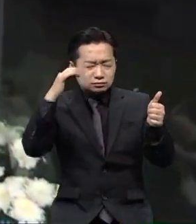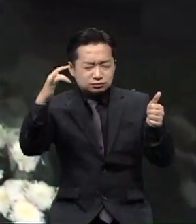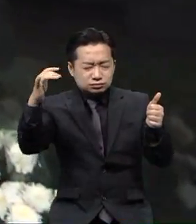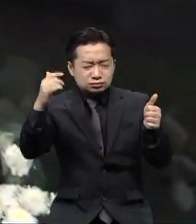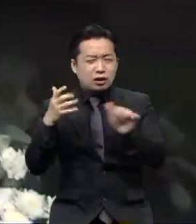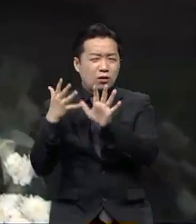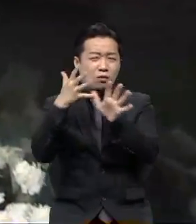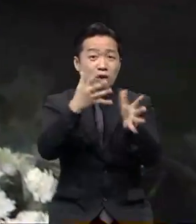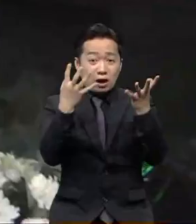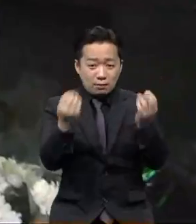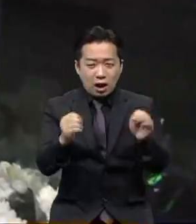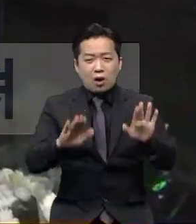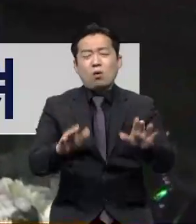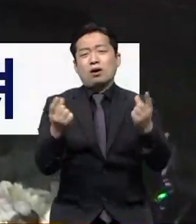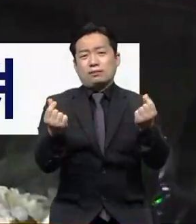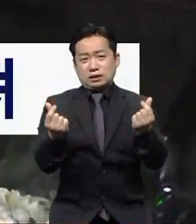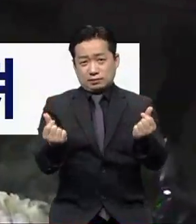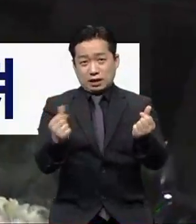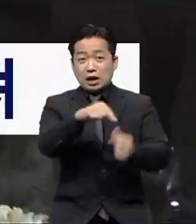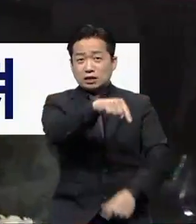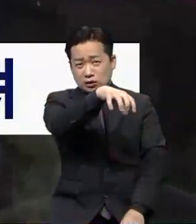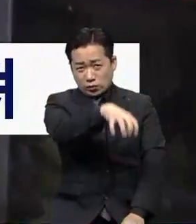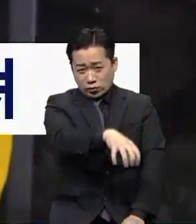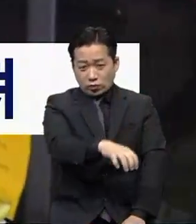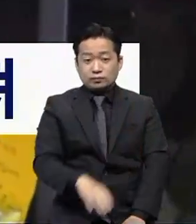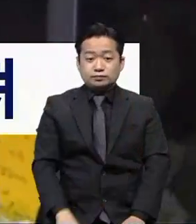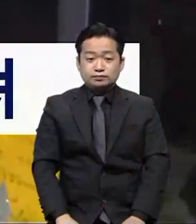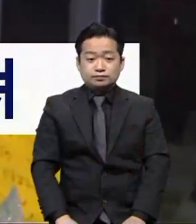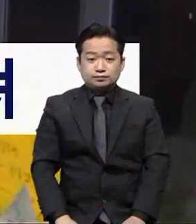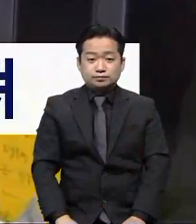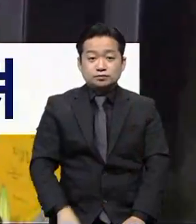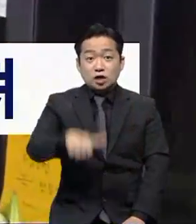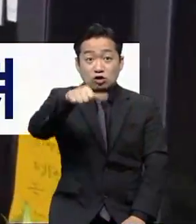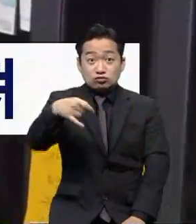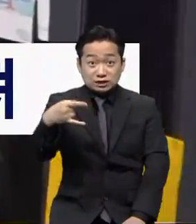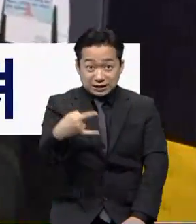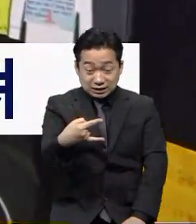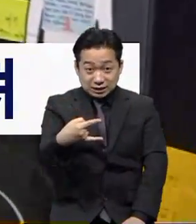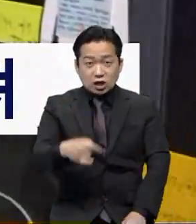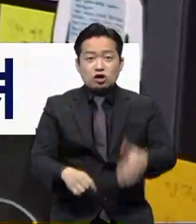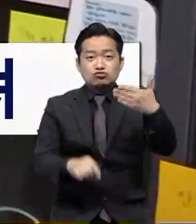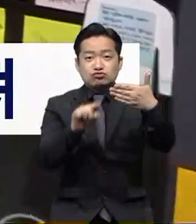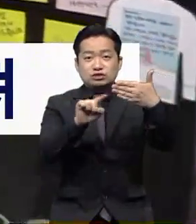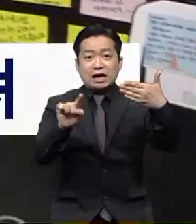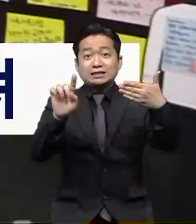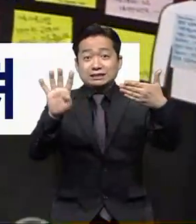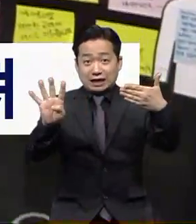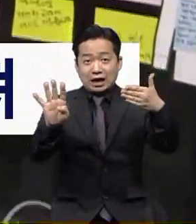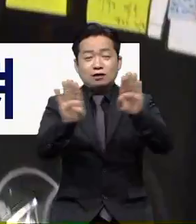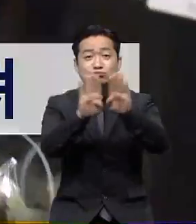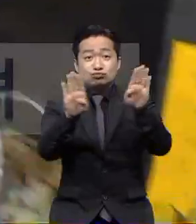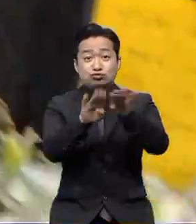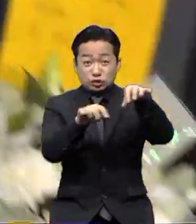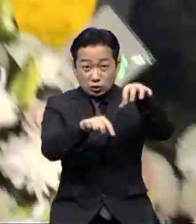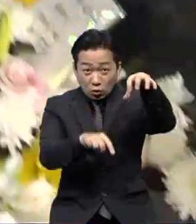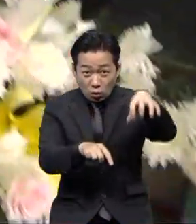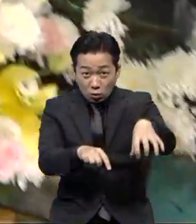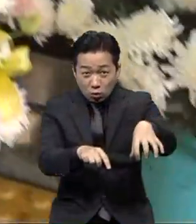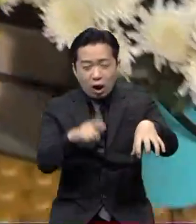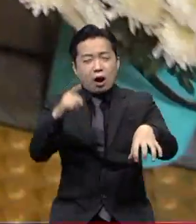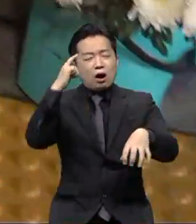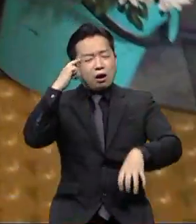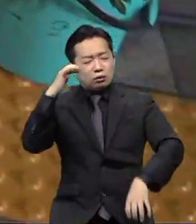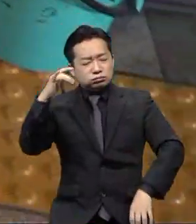이어지는데요. 오늘도 그렇습니다. 바로 이곳인데요. 구의역 강변 방향 9-4번 플랫폼입니다. 김군을